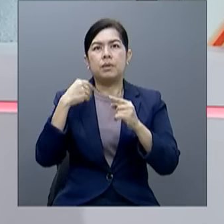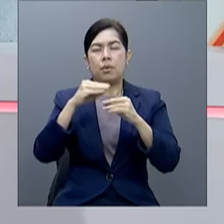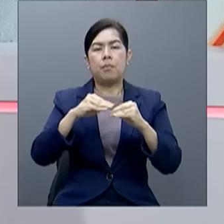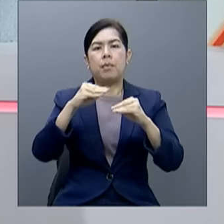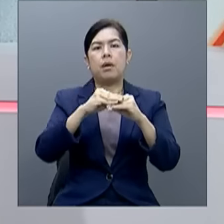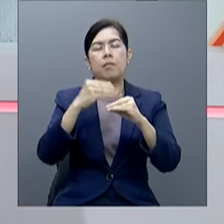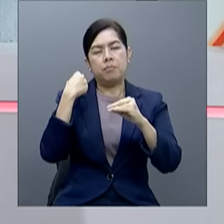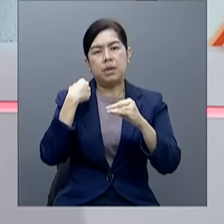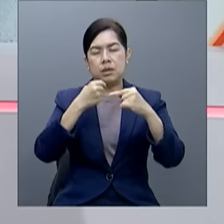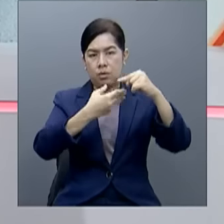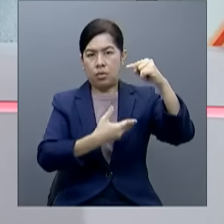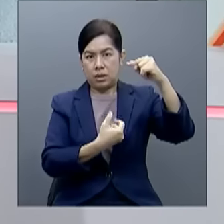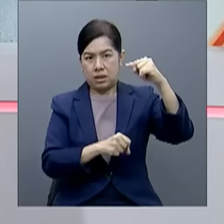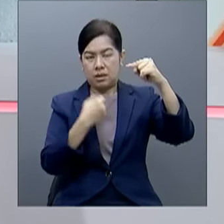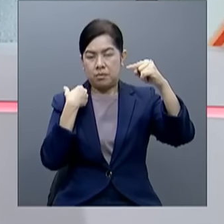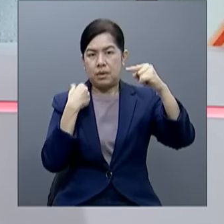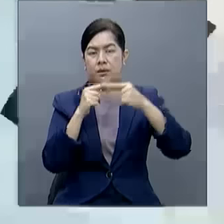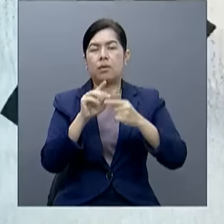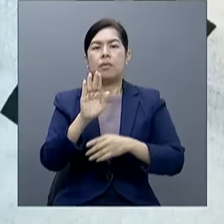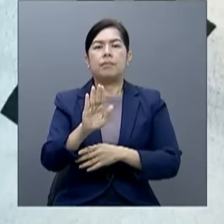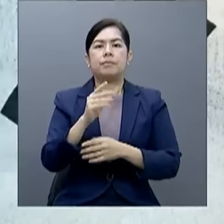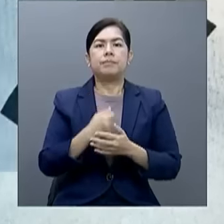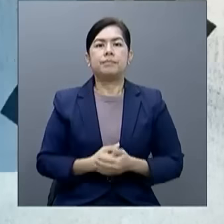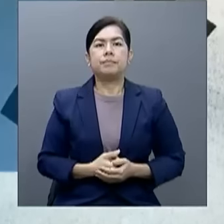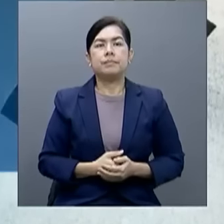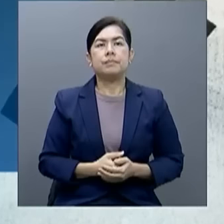ศที่ส่งออกอาวุธมากที่สุดในโลกค่ะ